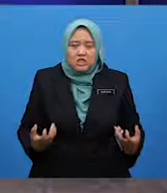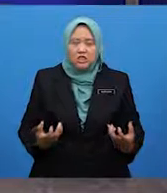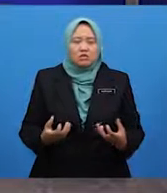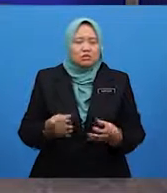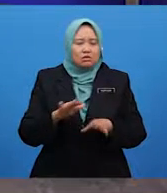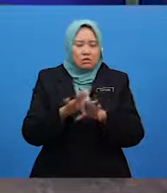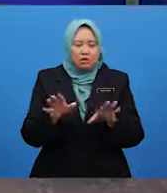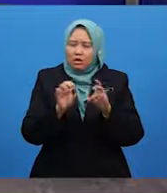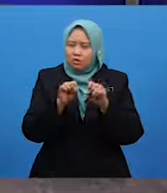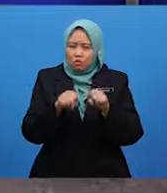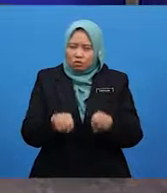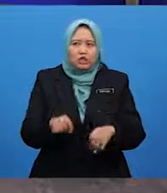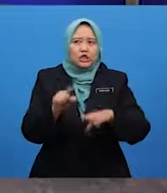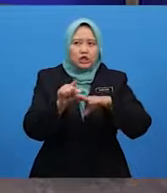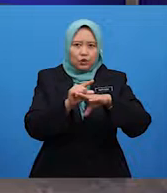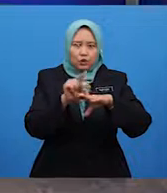gunakan.